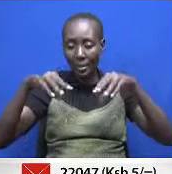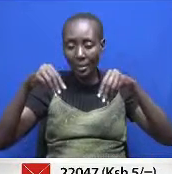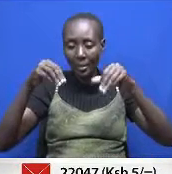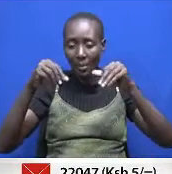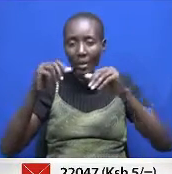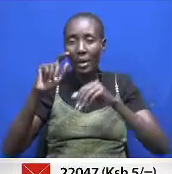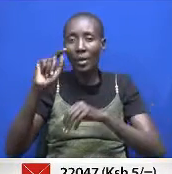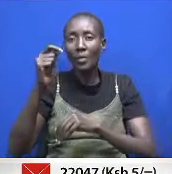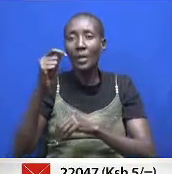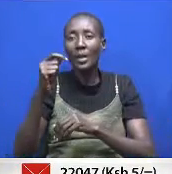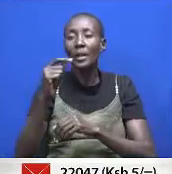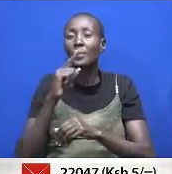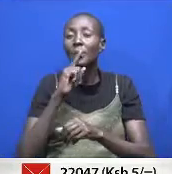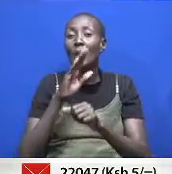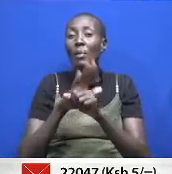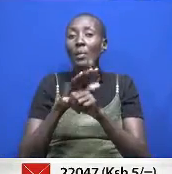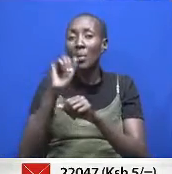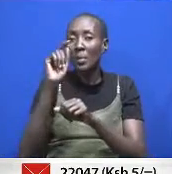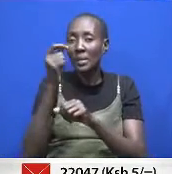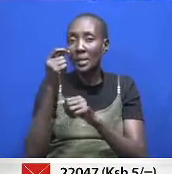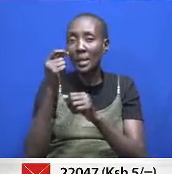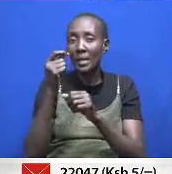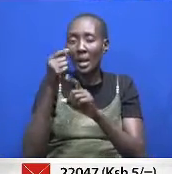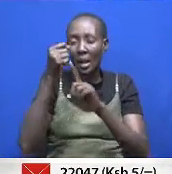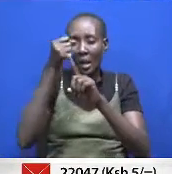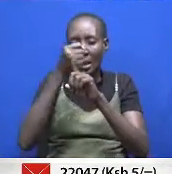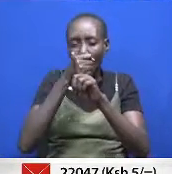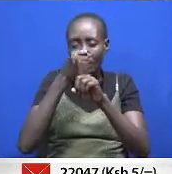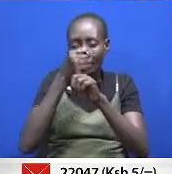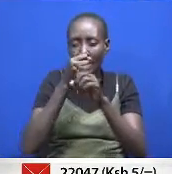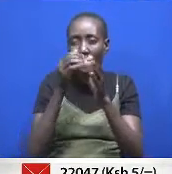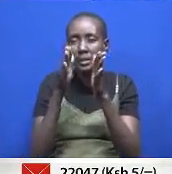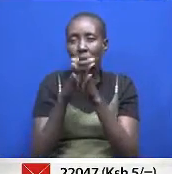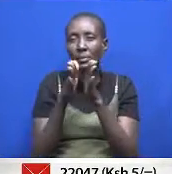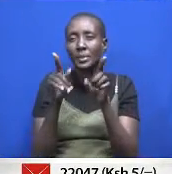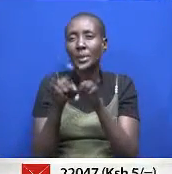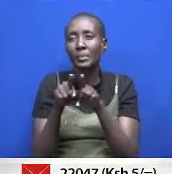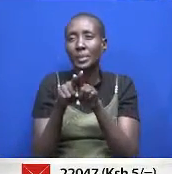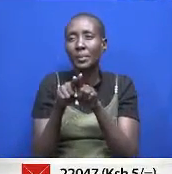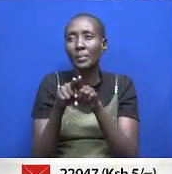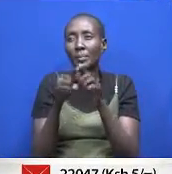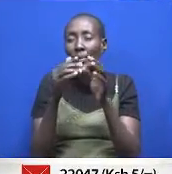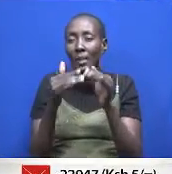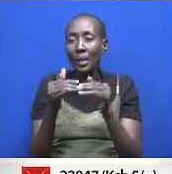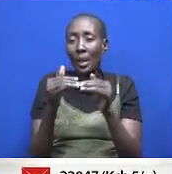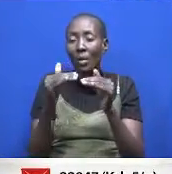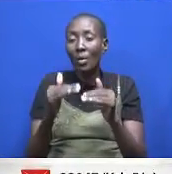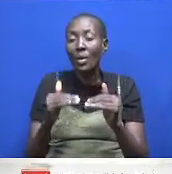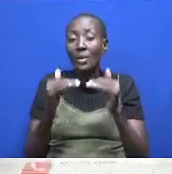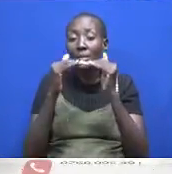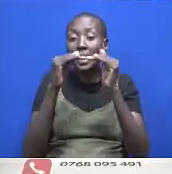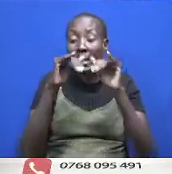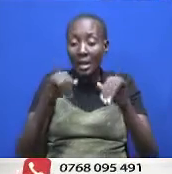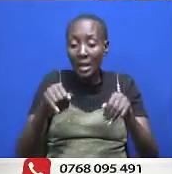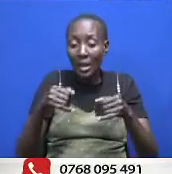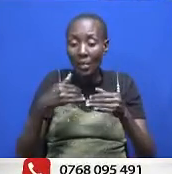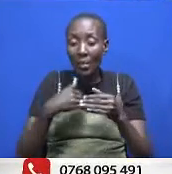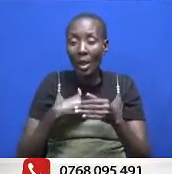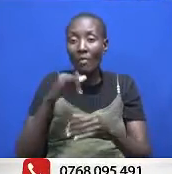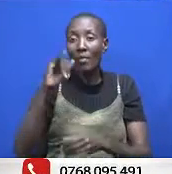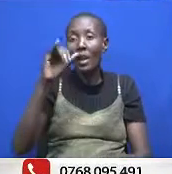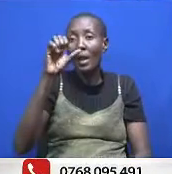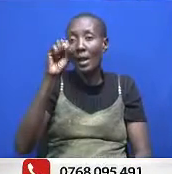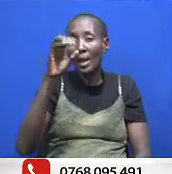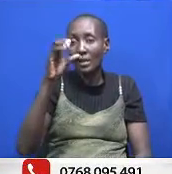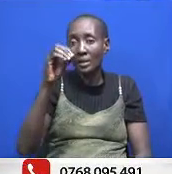kwao katika shughuli hizi. We now have a new ISO standard which has come. And this is going to be a very interesting one